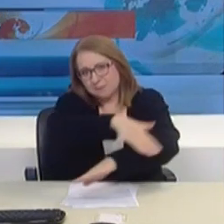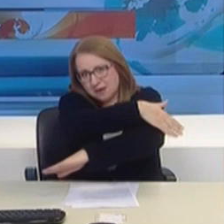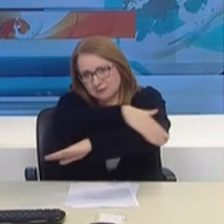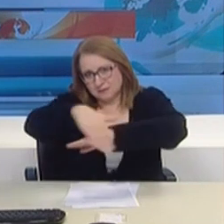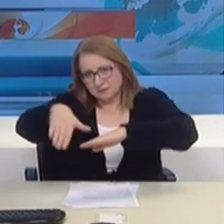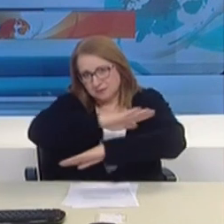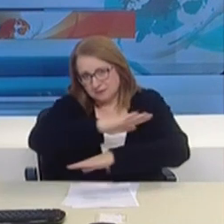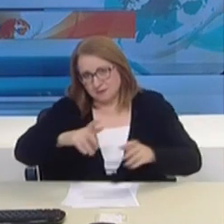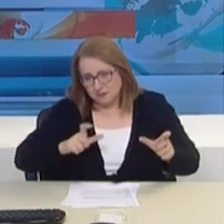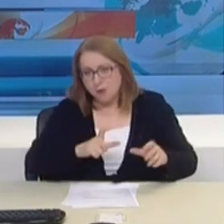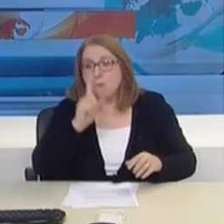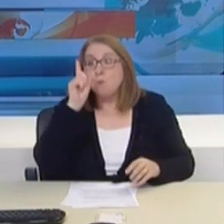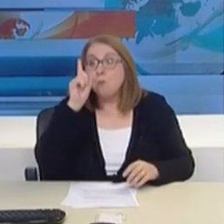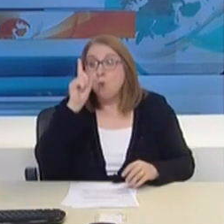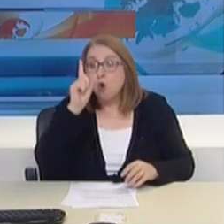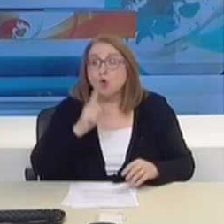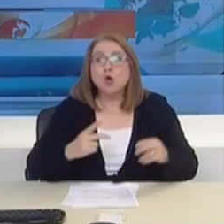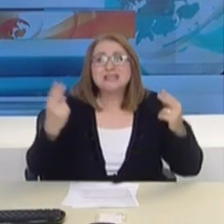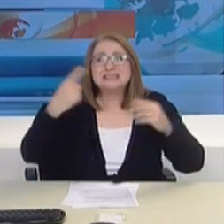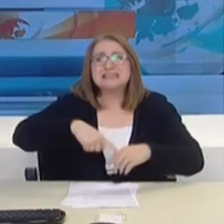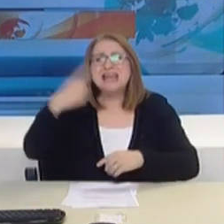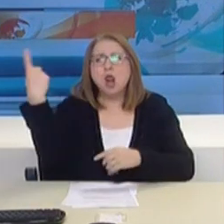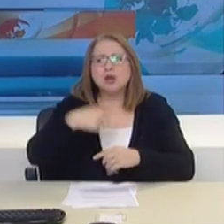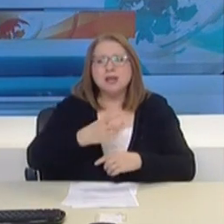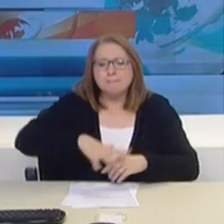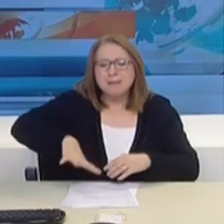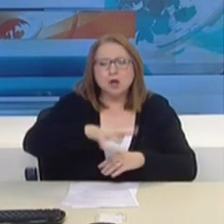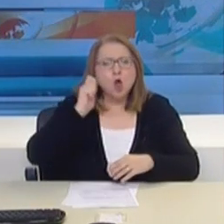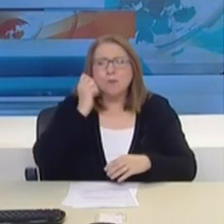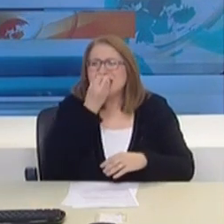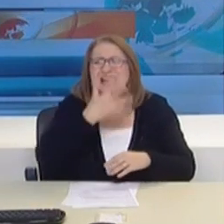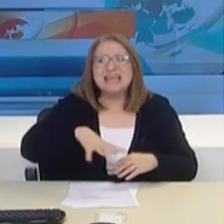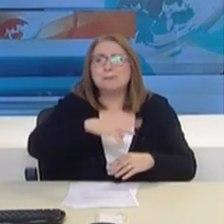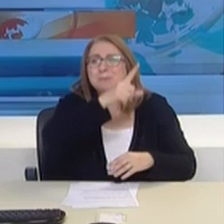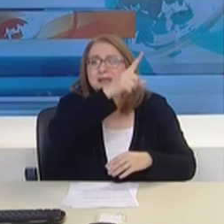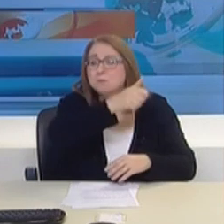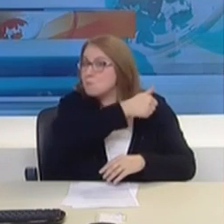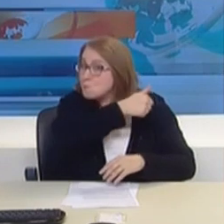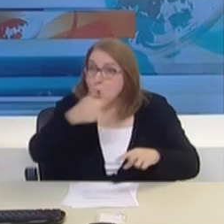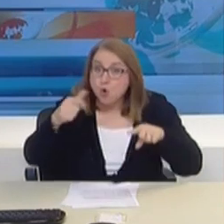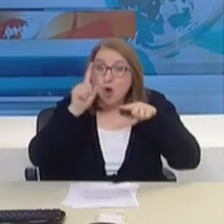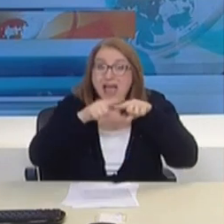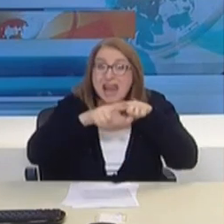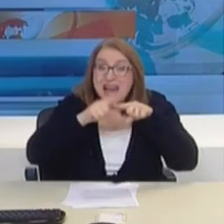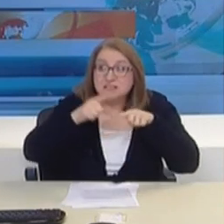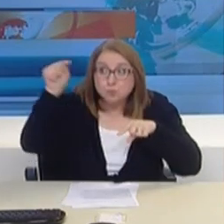μόνο η είσοδος από το τελωνείο των κήπων όλων των Ελλήνων υπηκών και